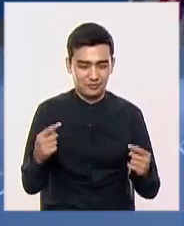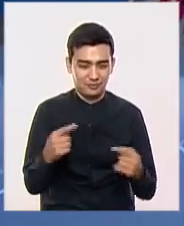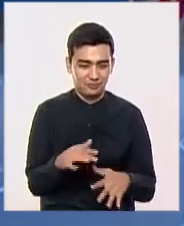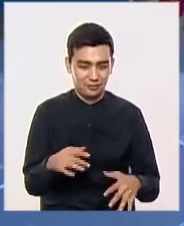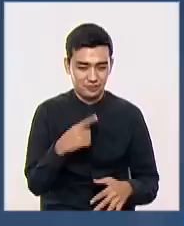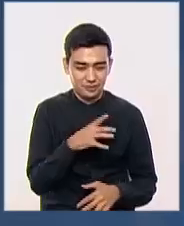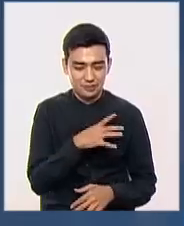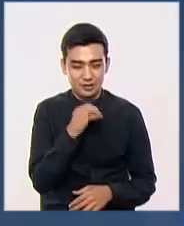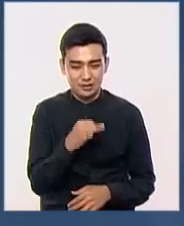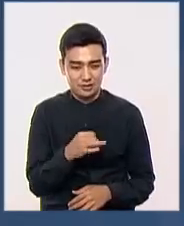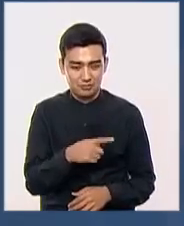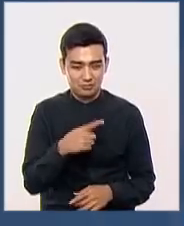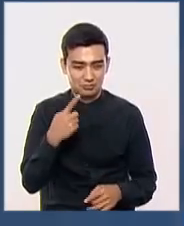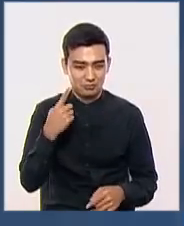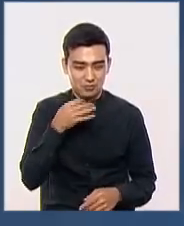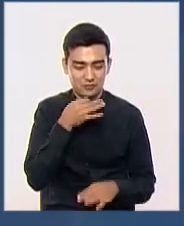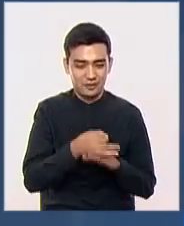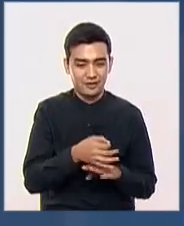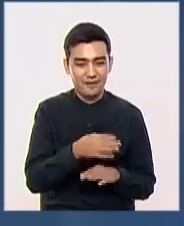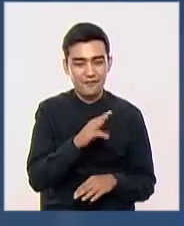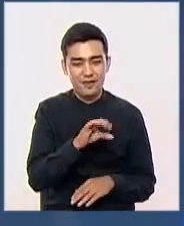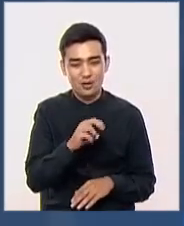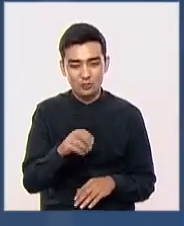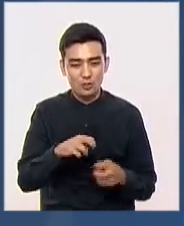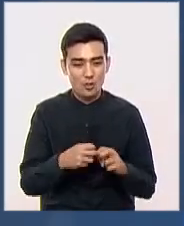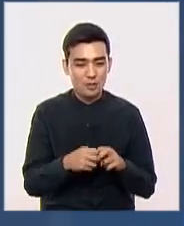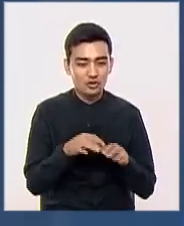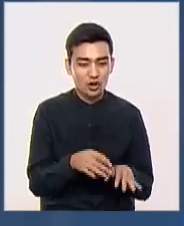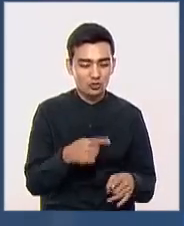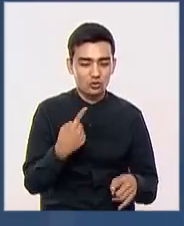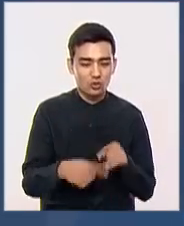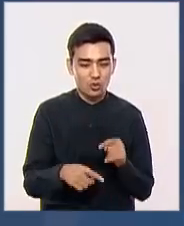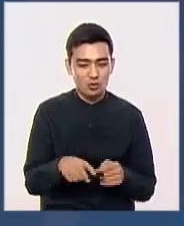шара. Сондуктан жоопту ведомствого мәселені шешудің басқа жолын қарастыруды тапсырды.